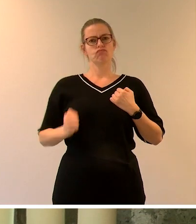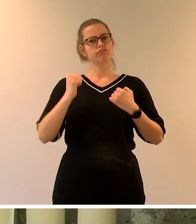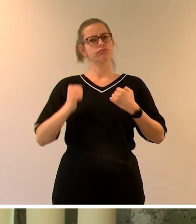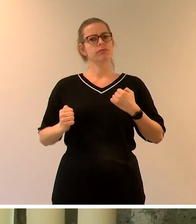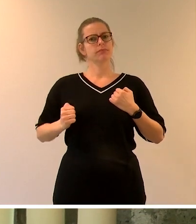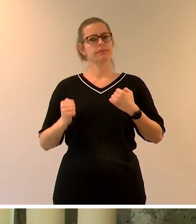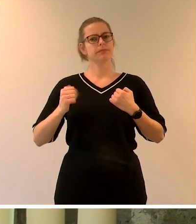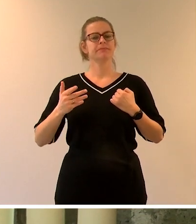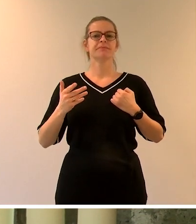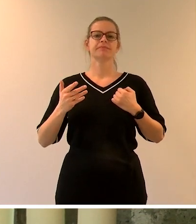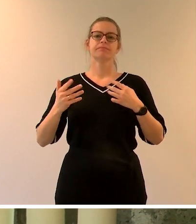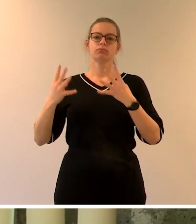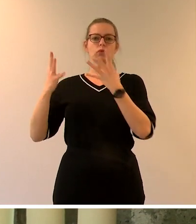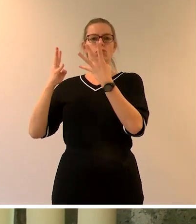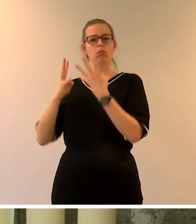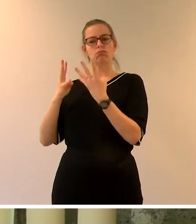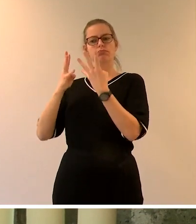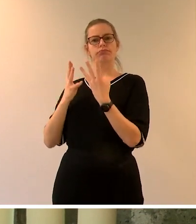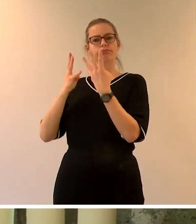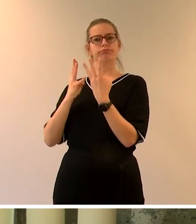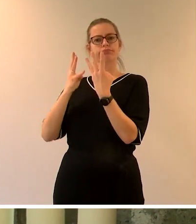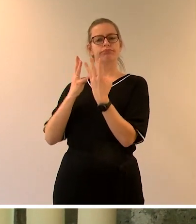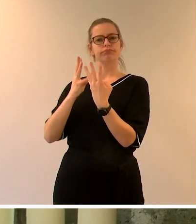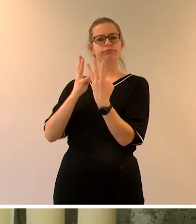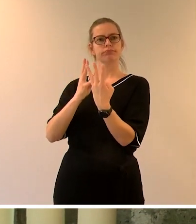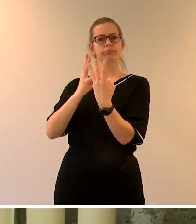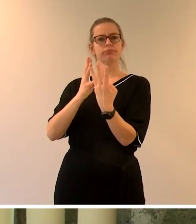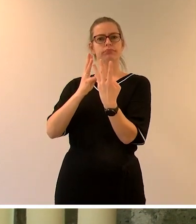En met die hele stoet komen ook